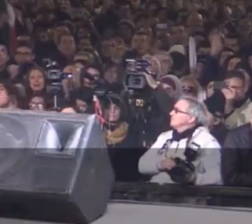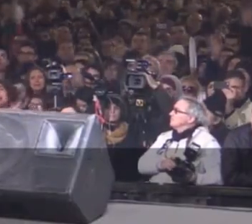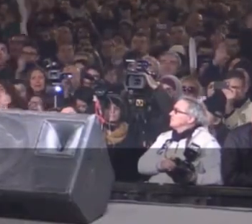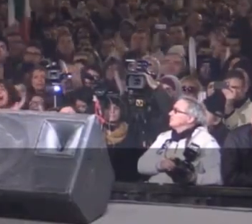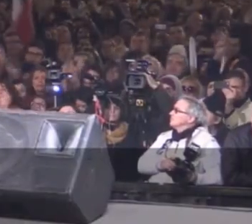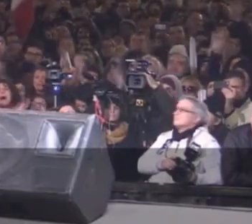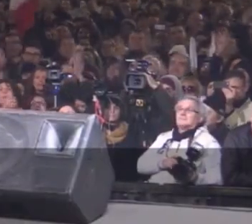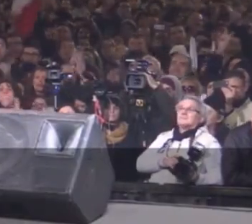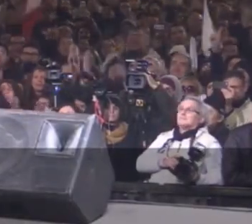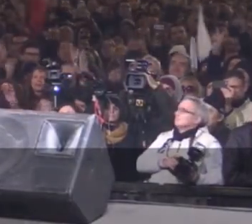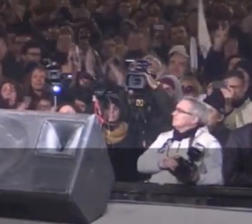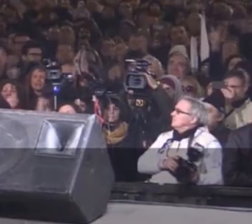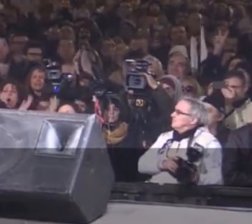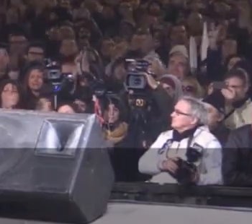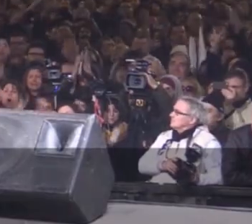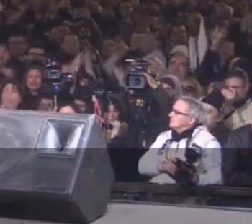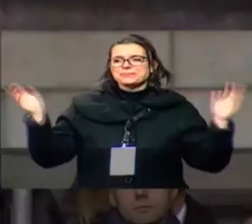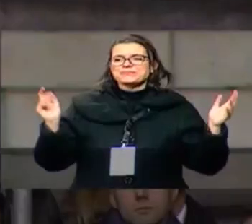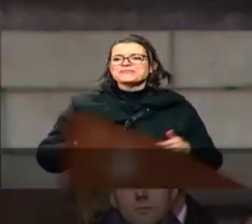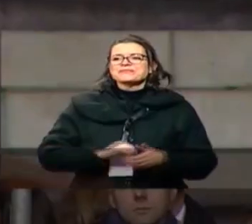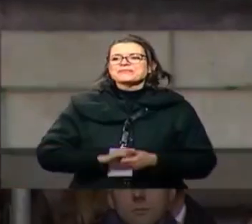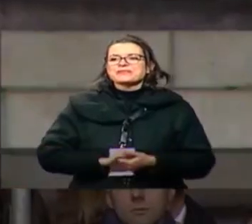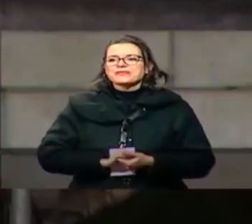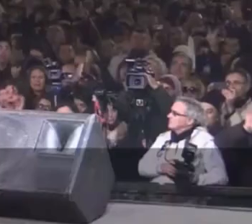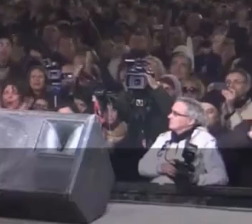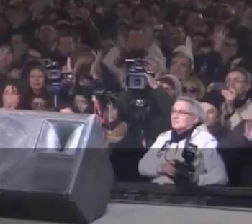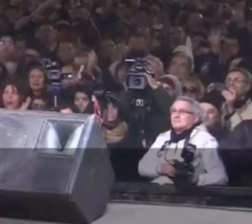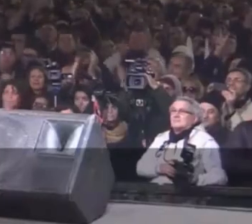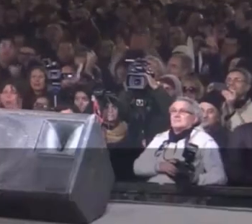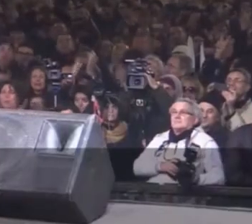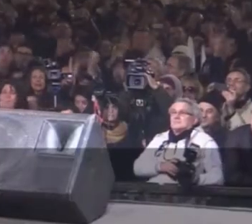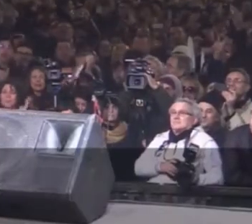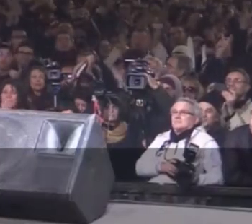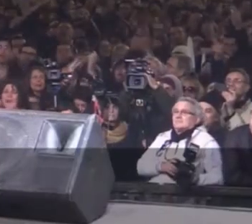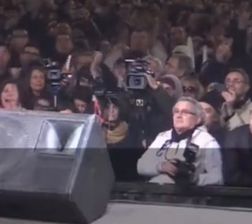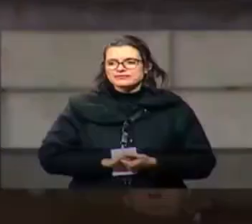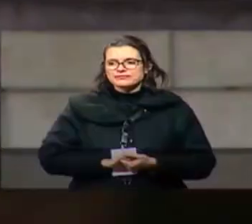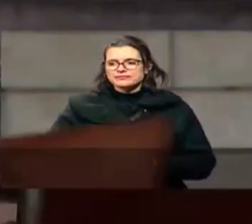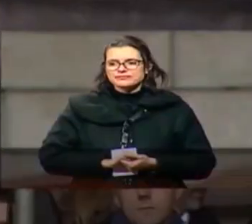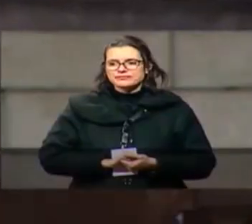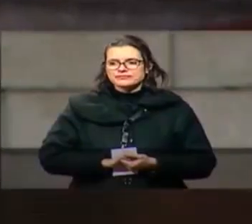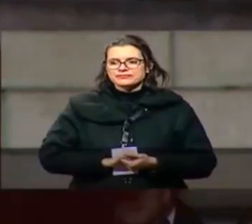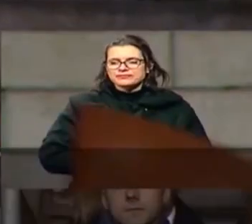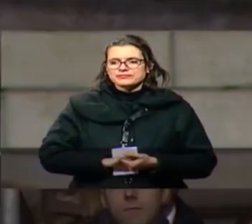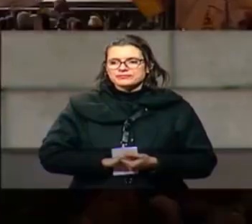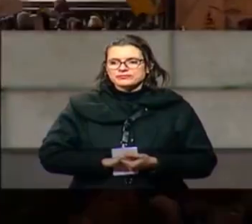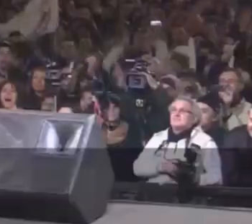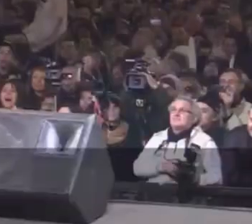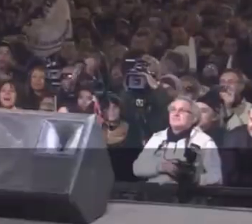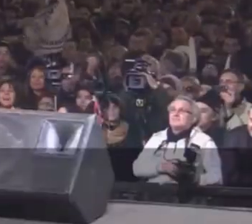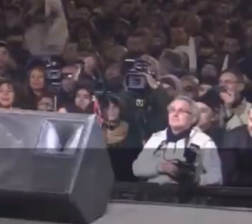dal Io sono vecchio no non è più Beppe non è